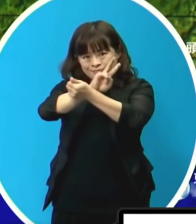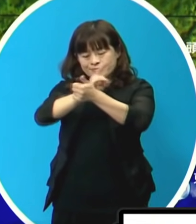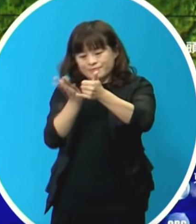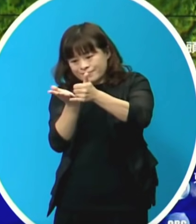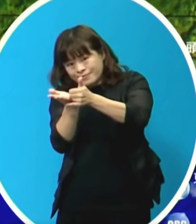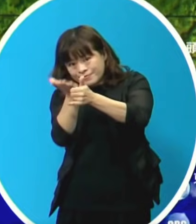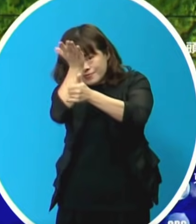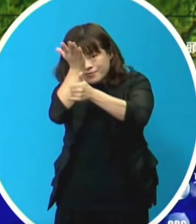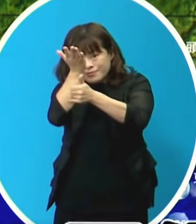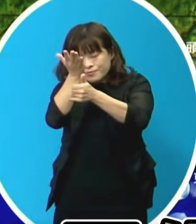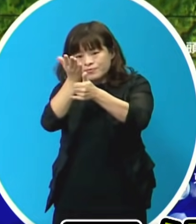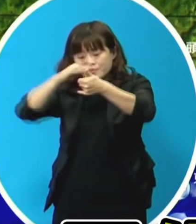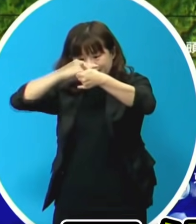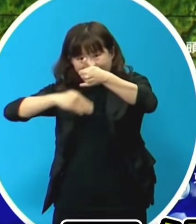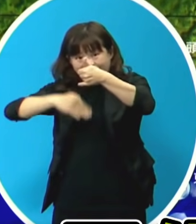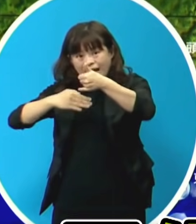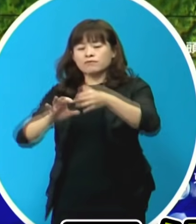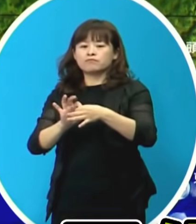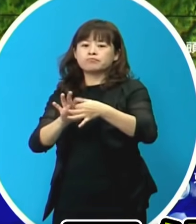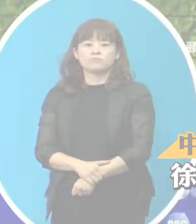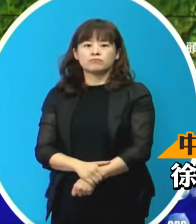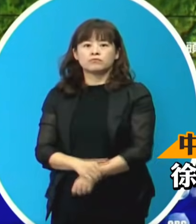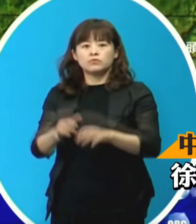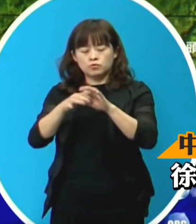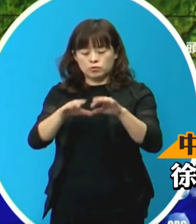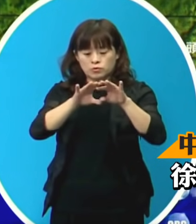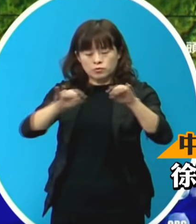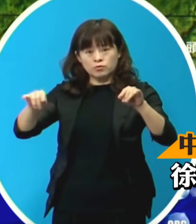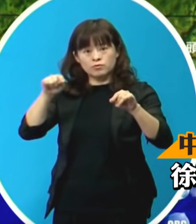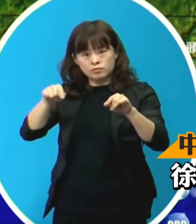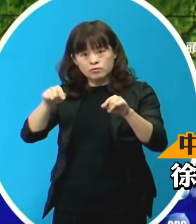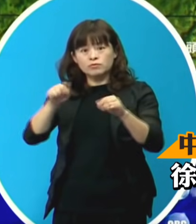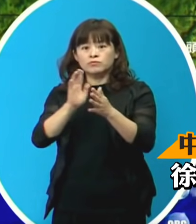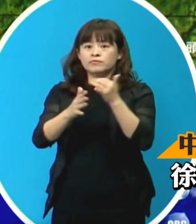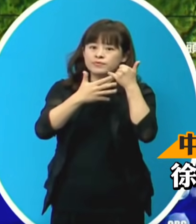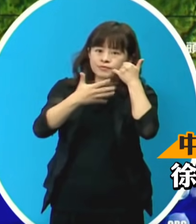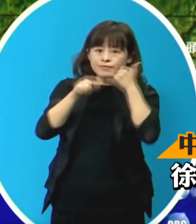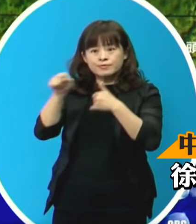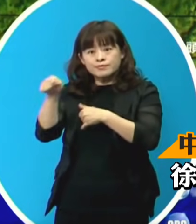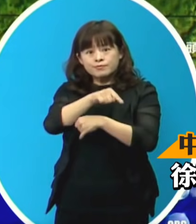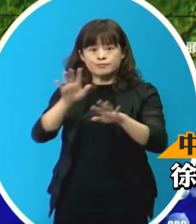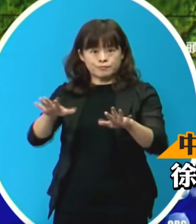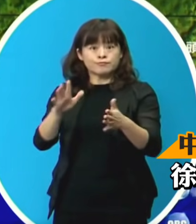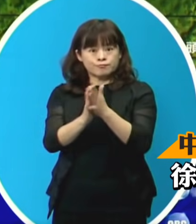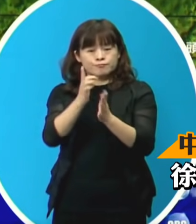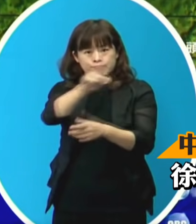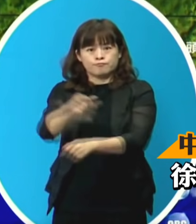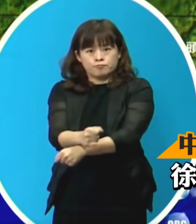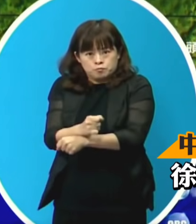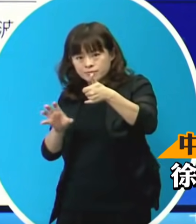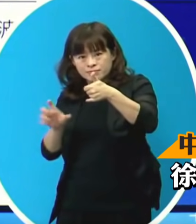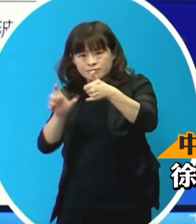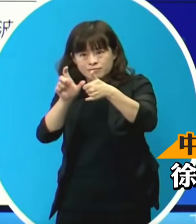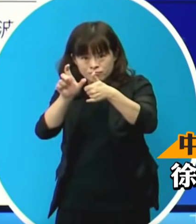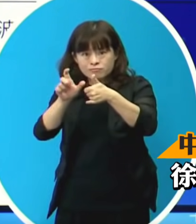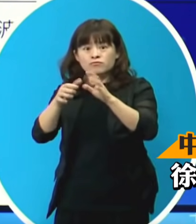在云林以南的地区已经开始脱离它的警戒的区域。陆地上来讲哈，还有在海面上来说，现在还是要严加的